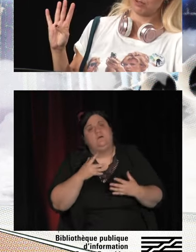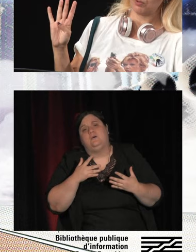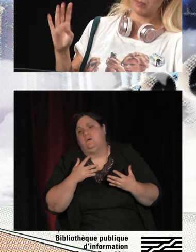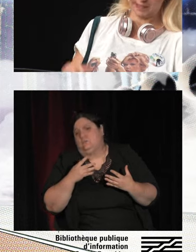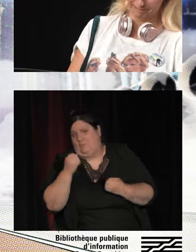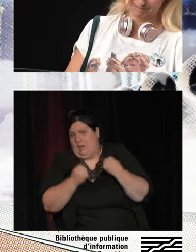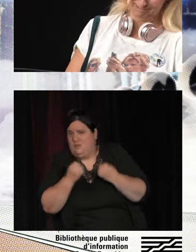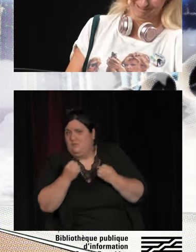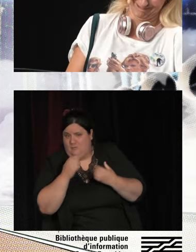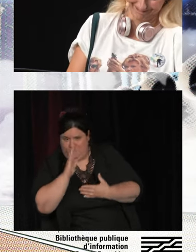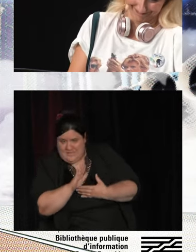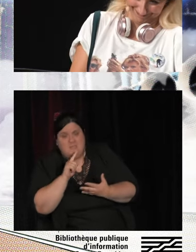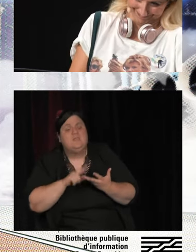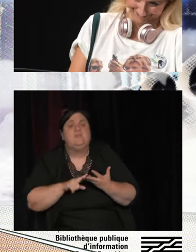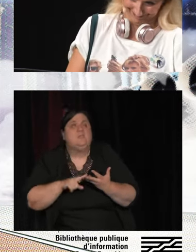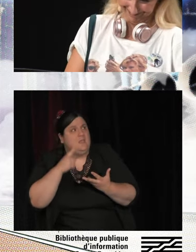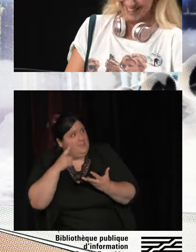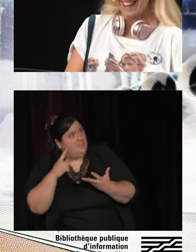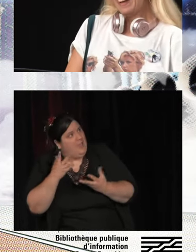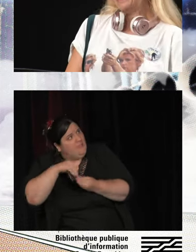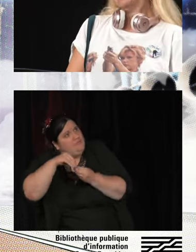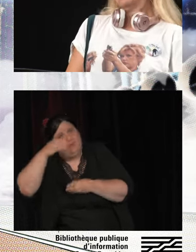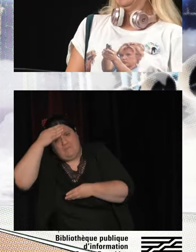voulais mettre 4 jeux hein, au départ.